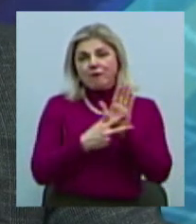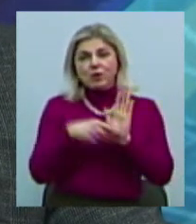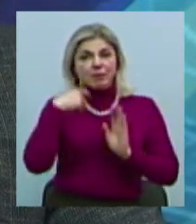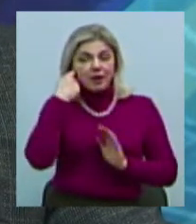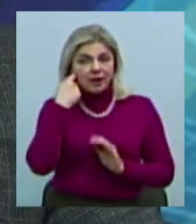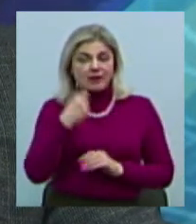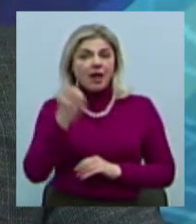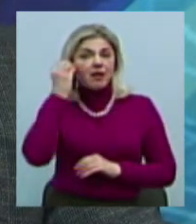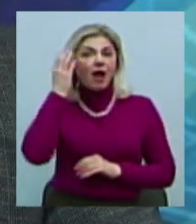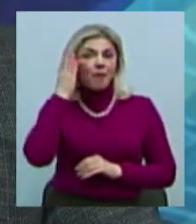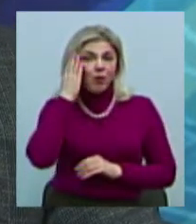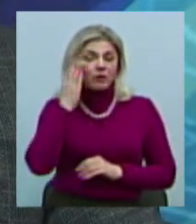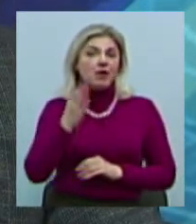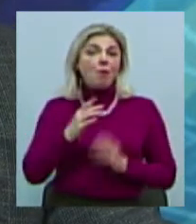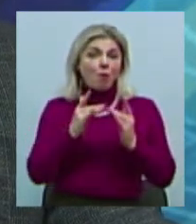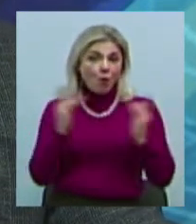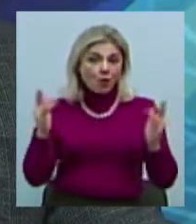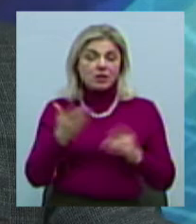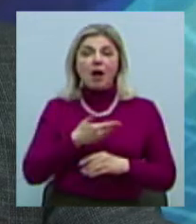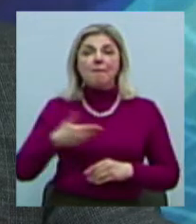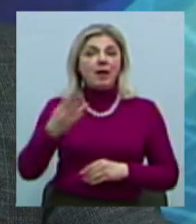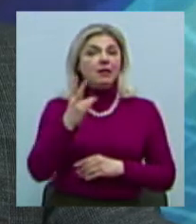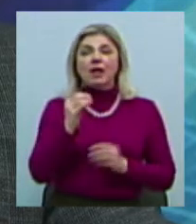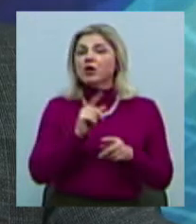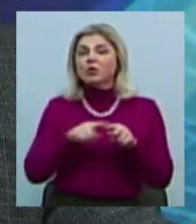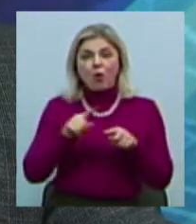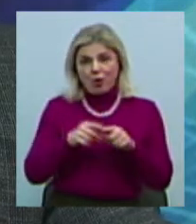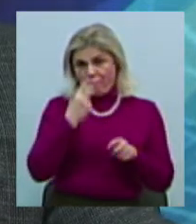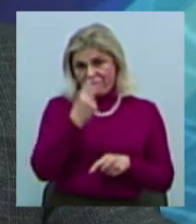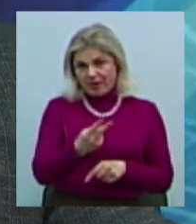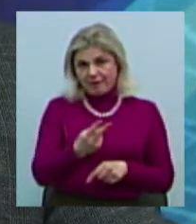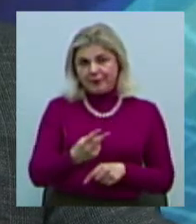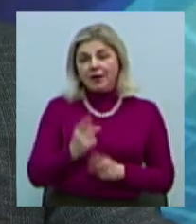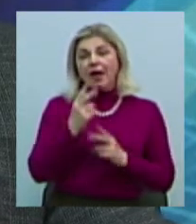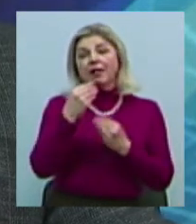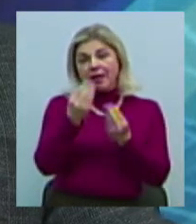мы японский мост не скоро увидим. Дай бог, чтобы, конечно, все двигалось.